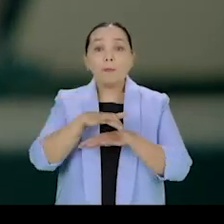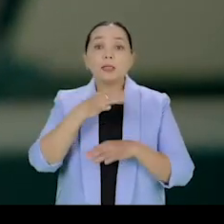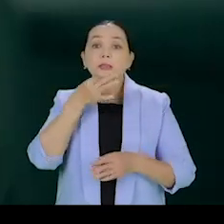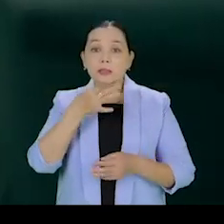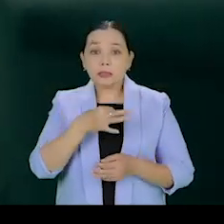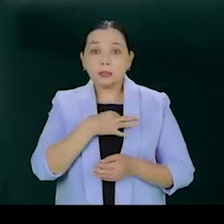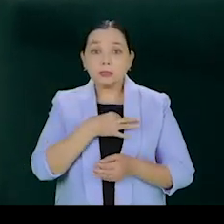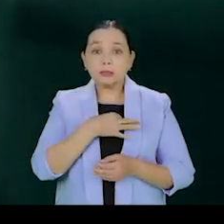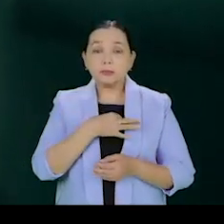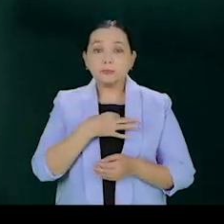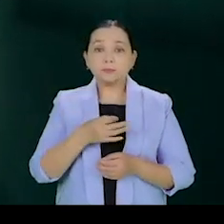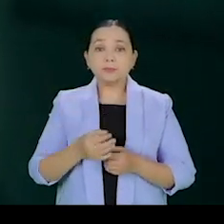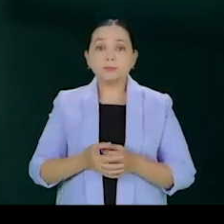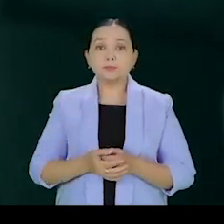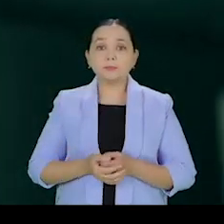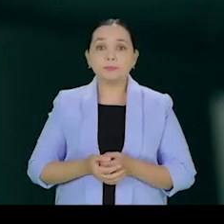Manzilingiz?